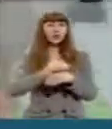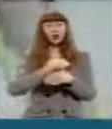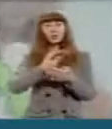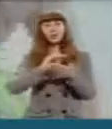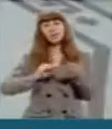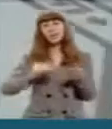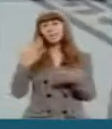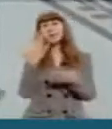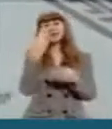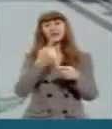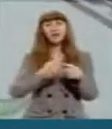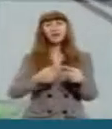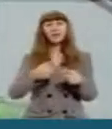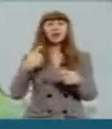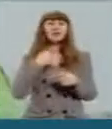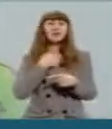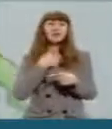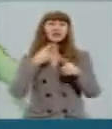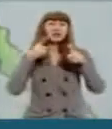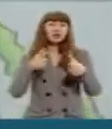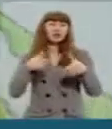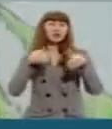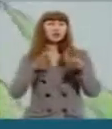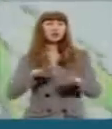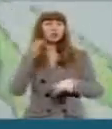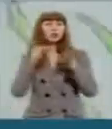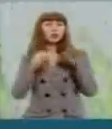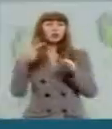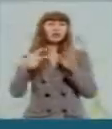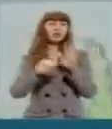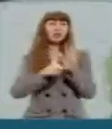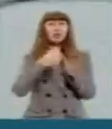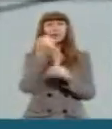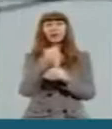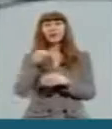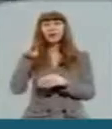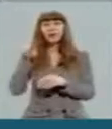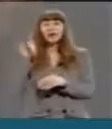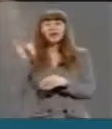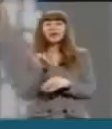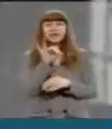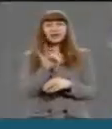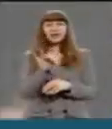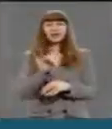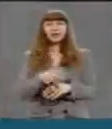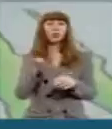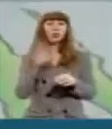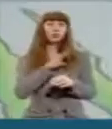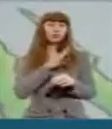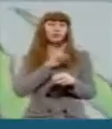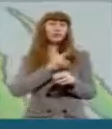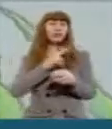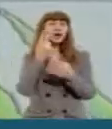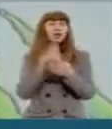Порье жеңіске жетті 48-47, 48-47, 48-46 есебімен. Бұл Порьенің мансабындағы 26-шы